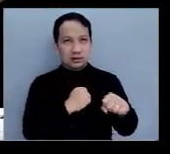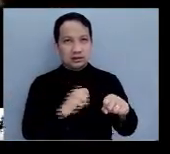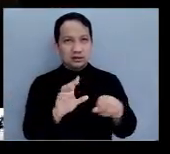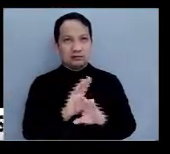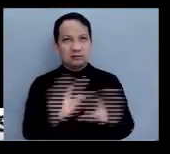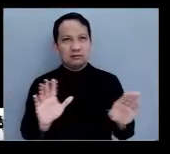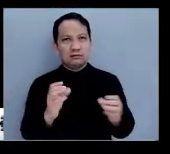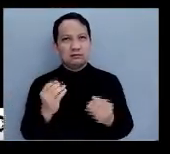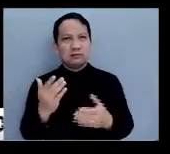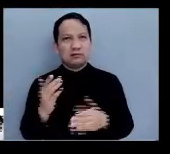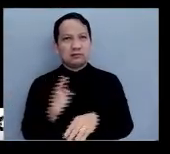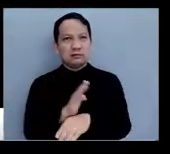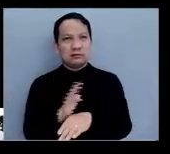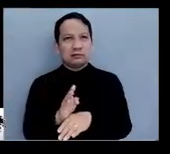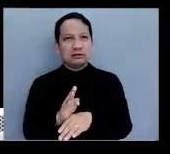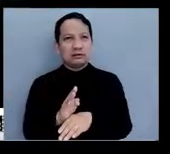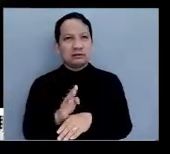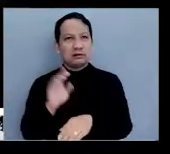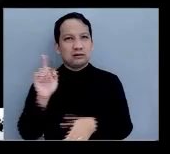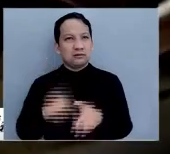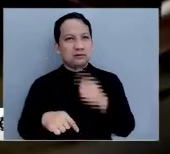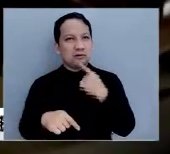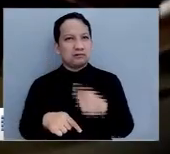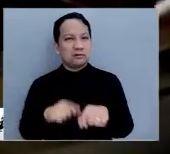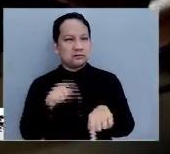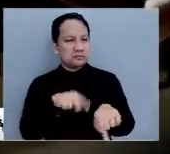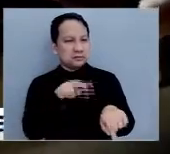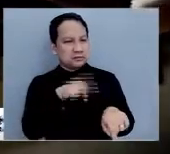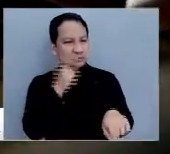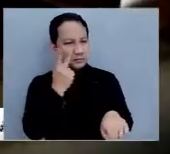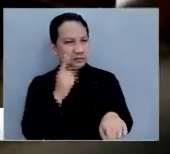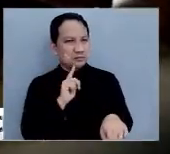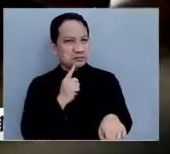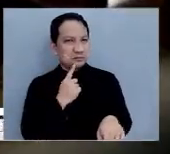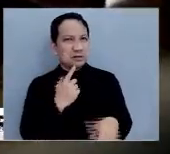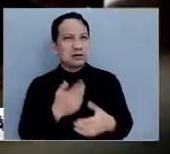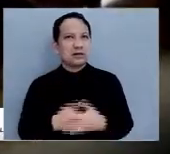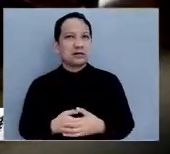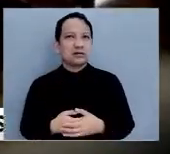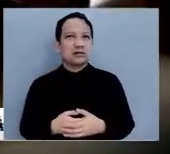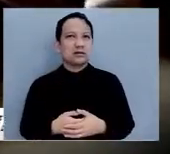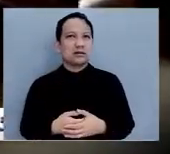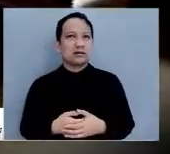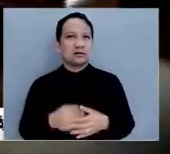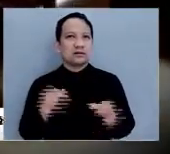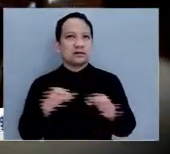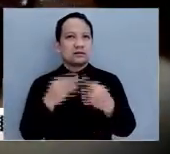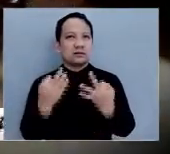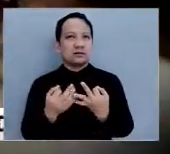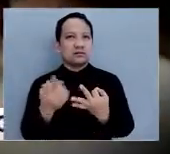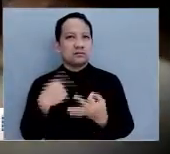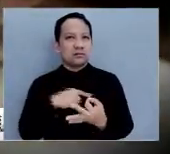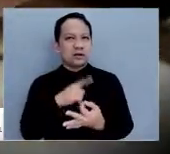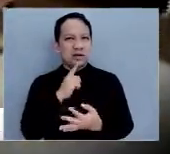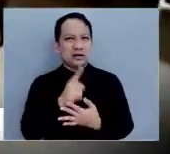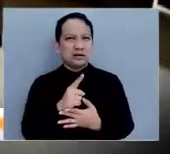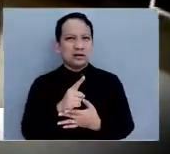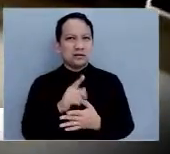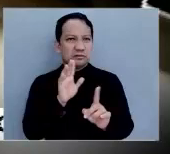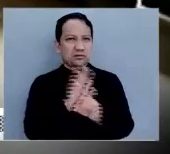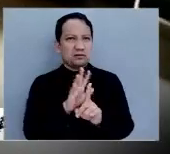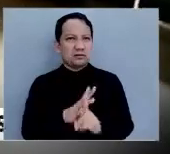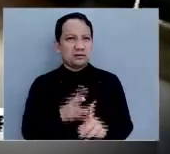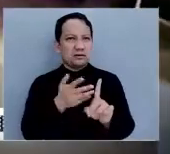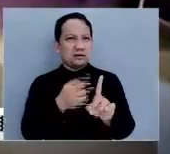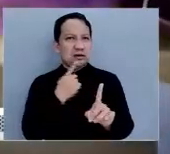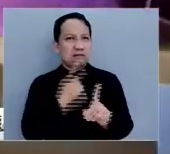niyang pinagkakaabalahan, wala pa rin siyang nakikilalang seryoso. Sa pamilya kasi namin, sobrang famous po ng